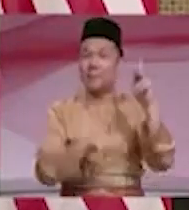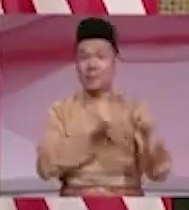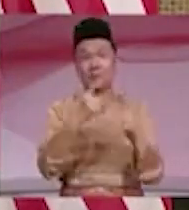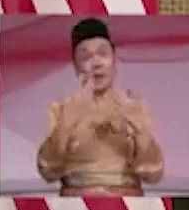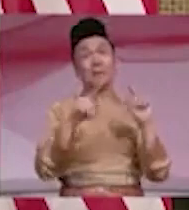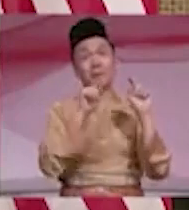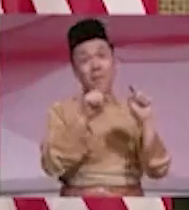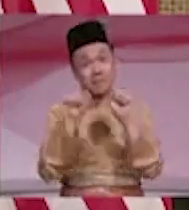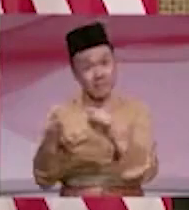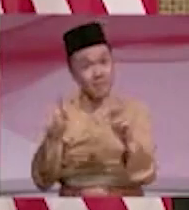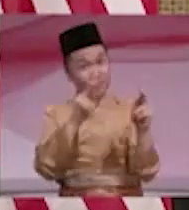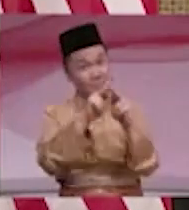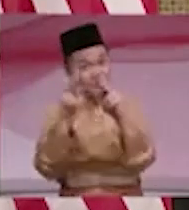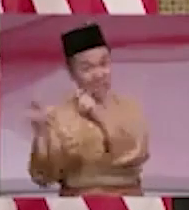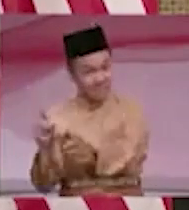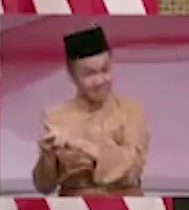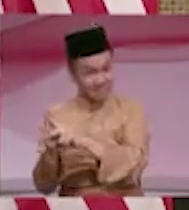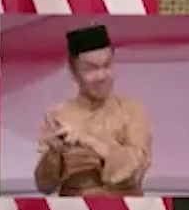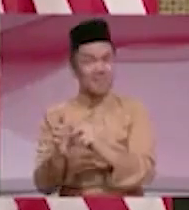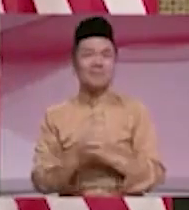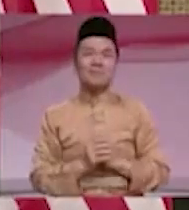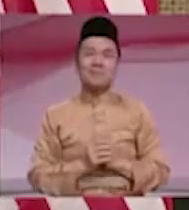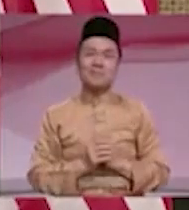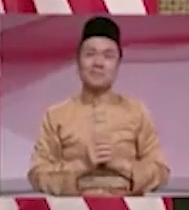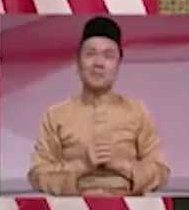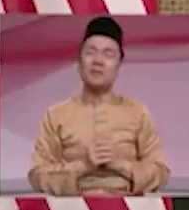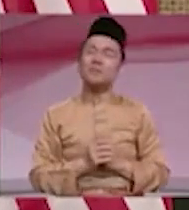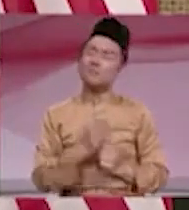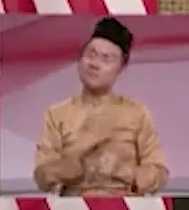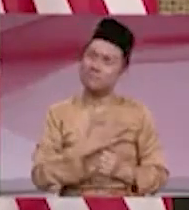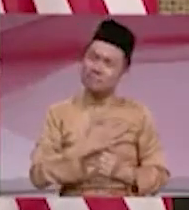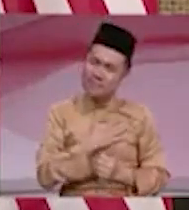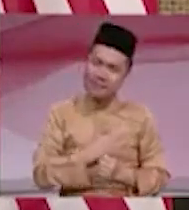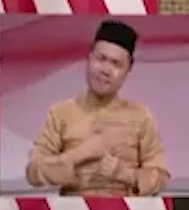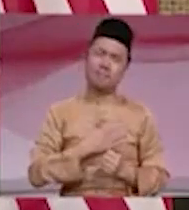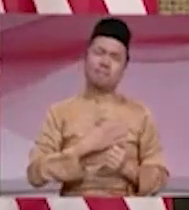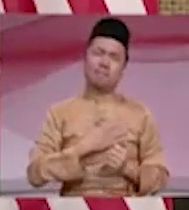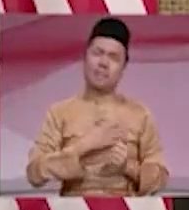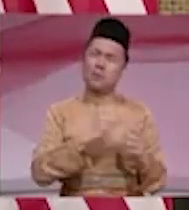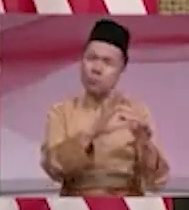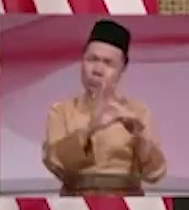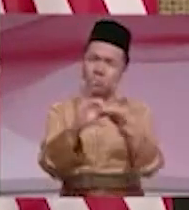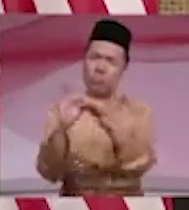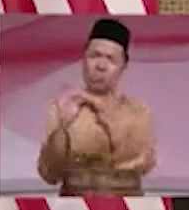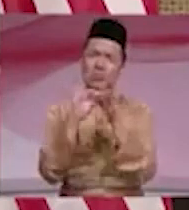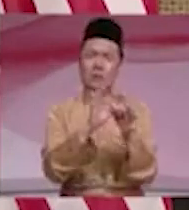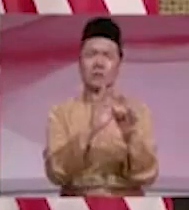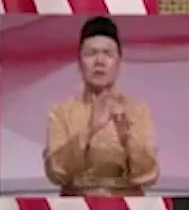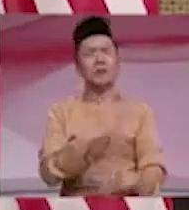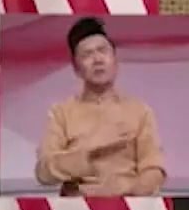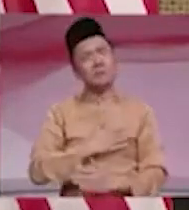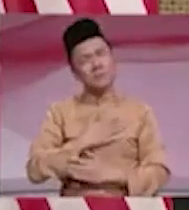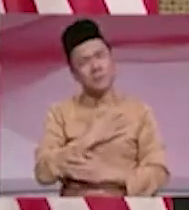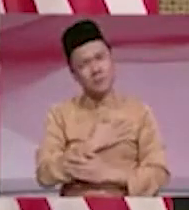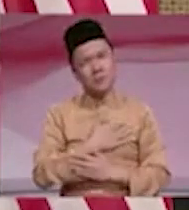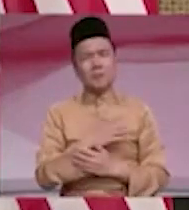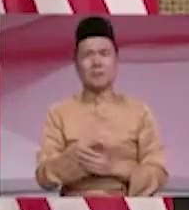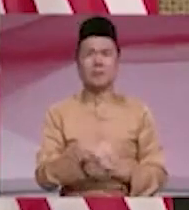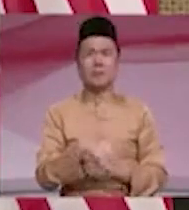toko Hai jadi sadap minta kerjasama imam-imam Bilal